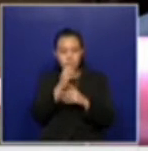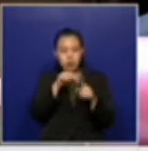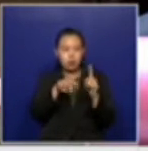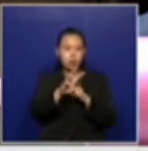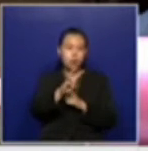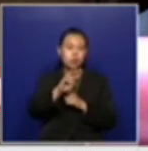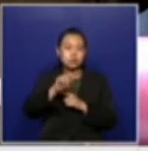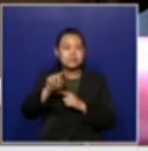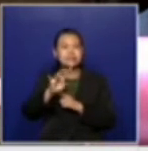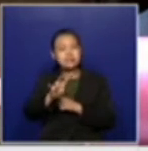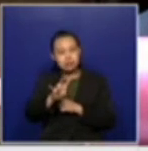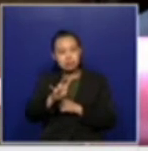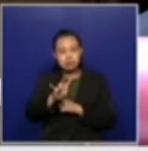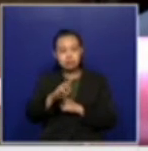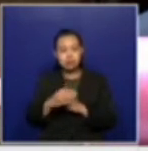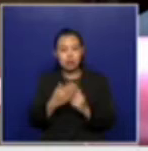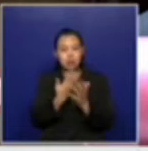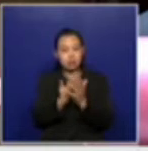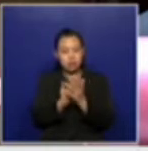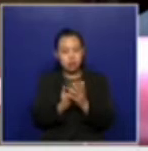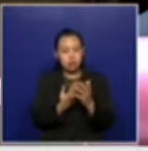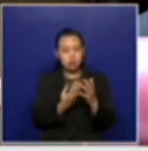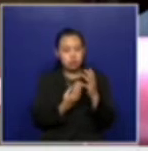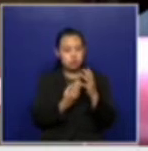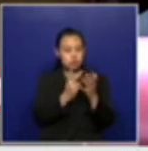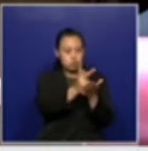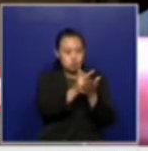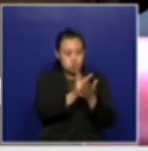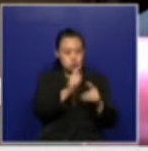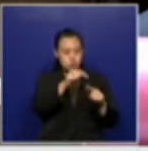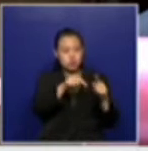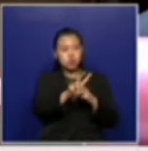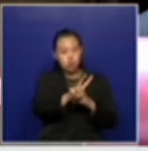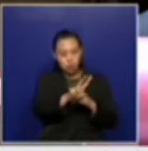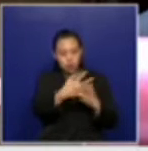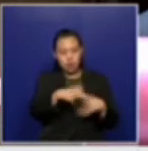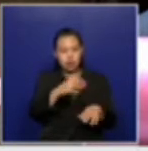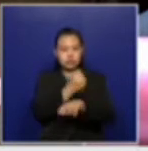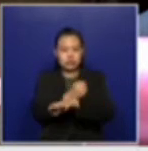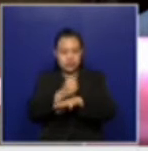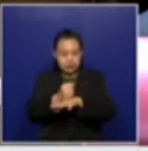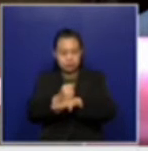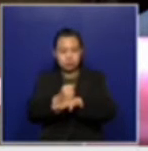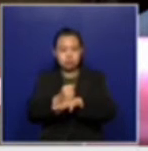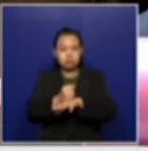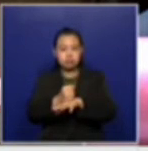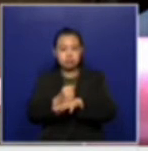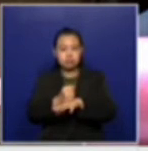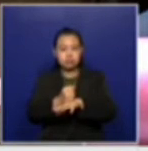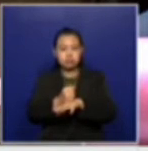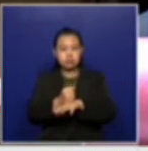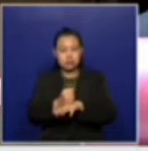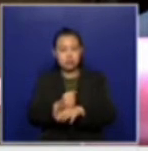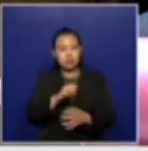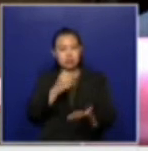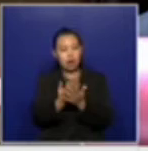จากเงินกู้ 2% แล้วมีอะไรครับท่านประธานยังมีค่าธรรมเนียมจัดการให้กู้เบี้ยประ